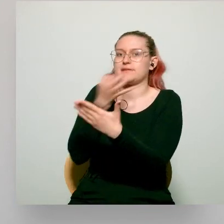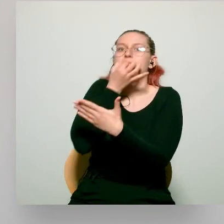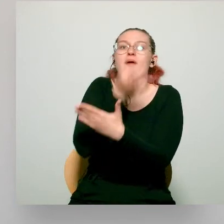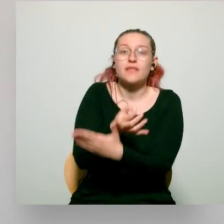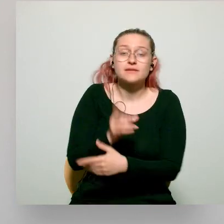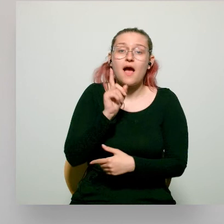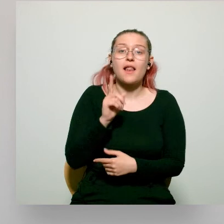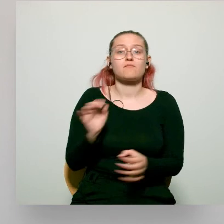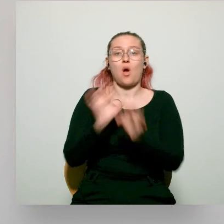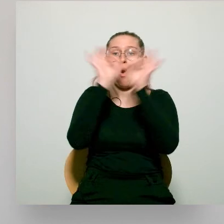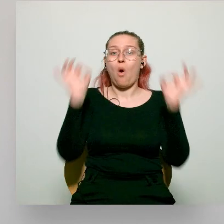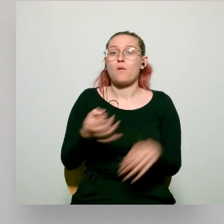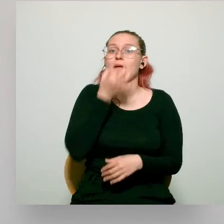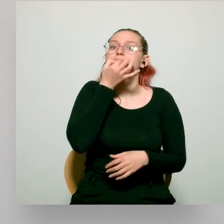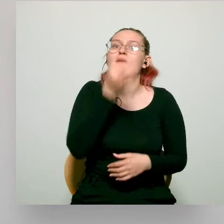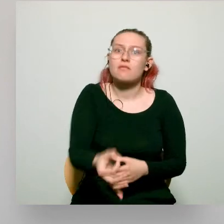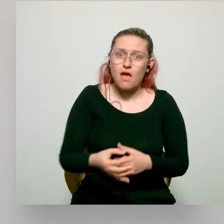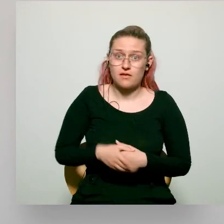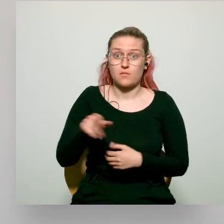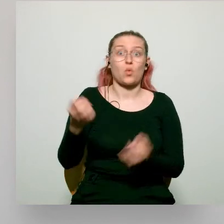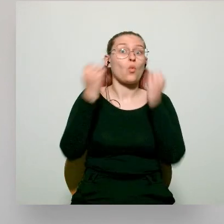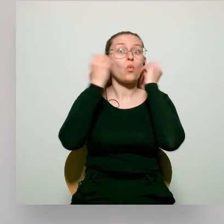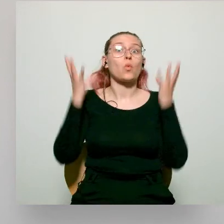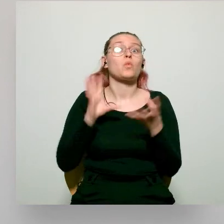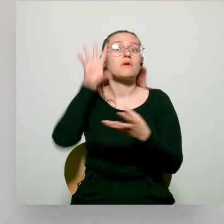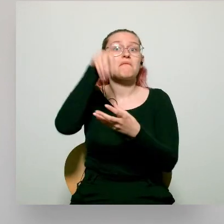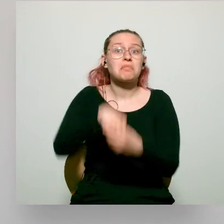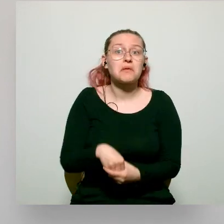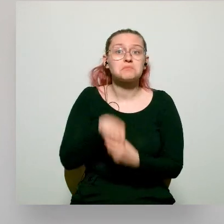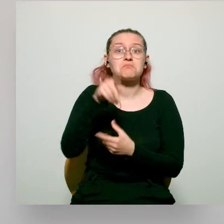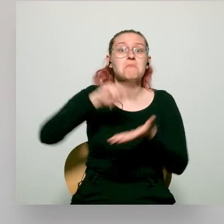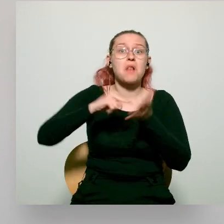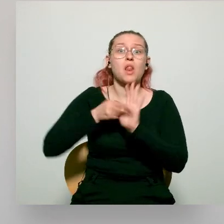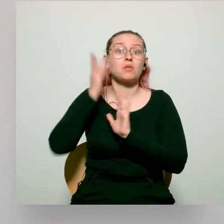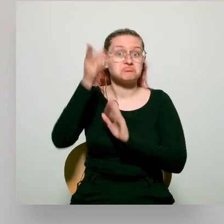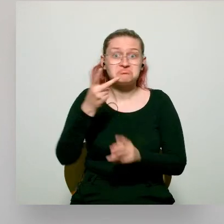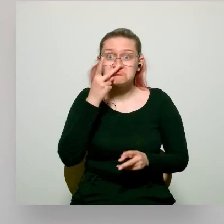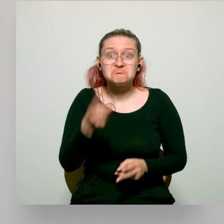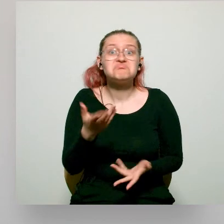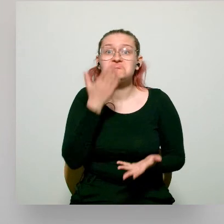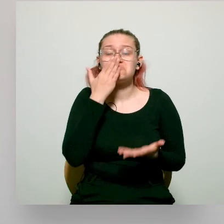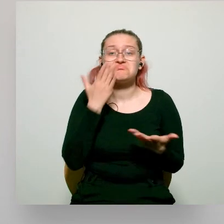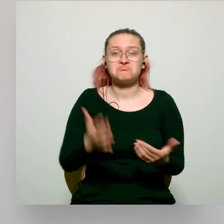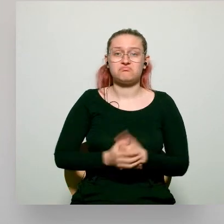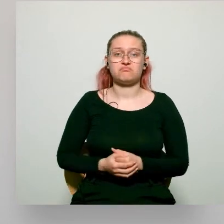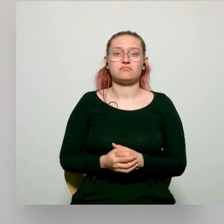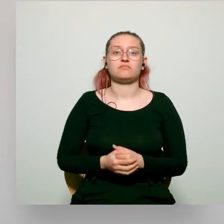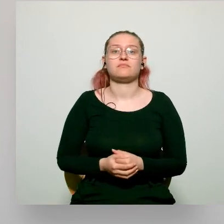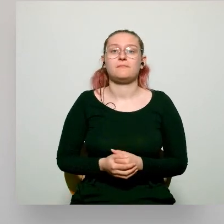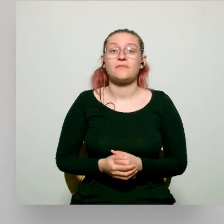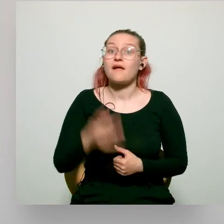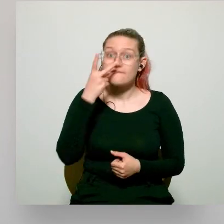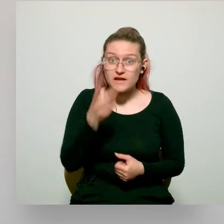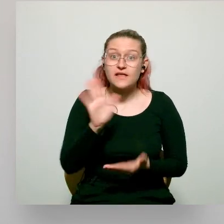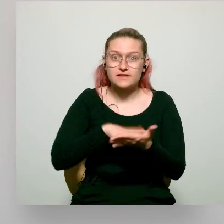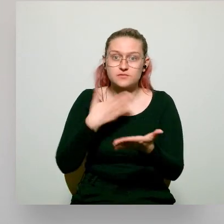widać w kulturze? Czy tłumaczy ona na przykład no, niezwykłe zjawisko, jednak pokazywane w badaniach